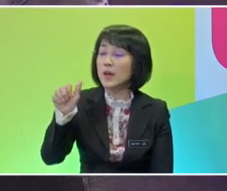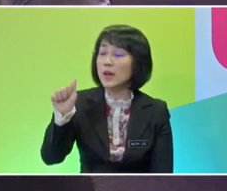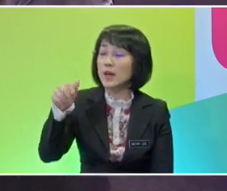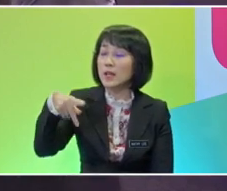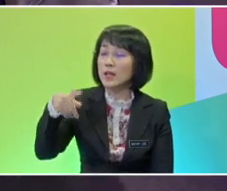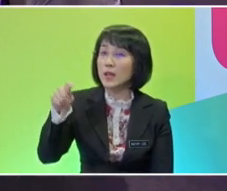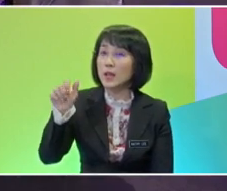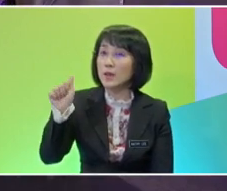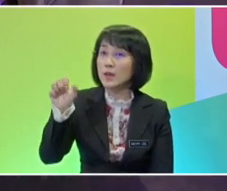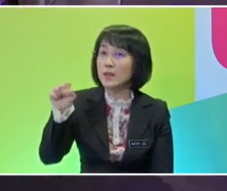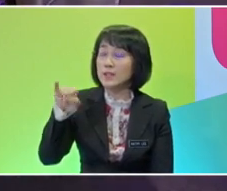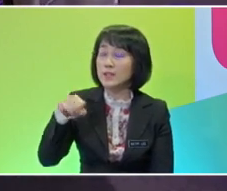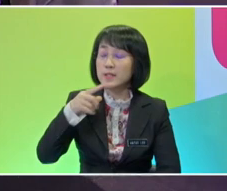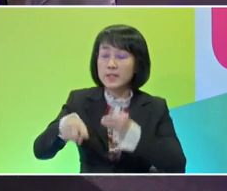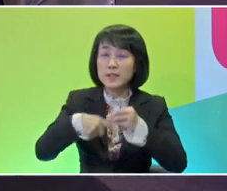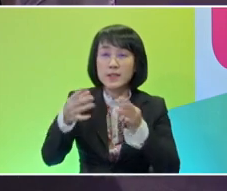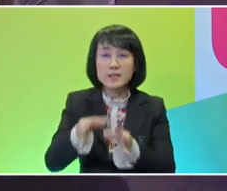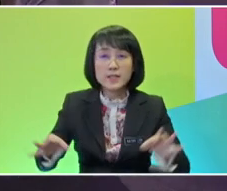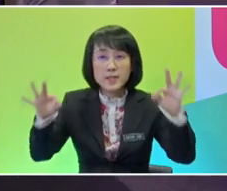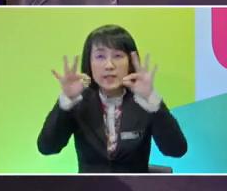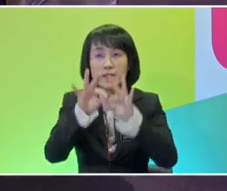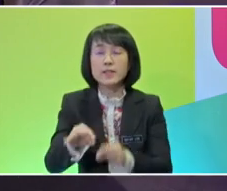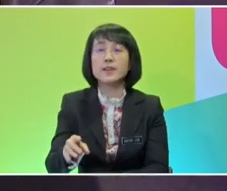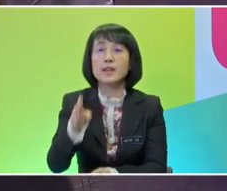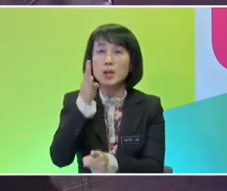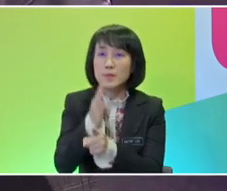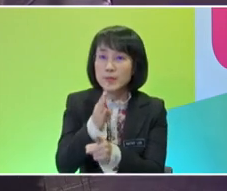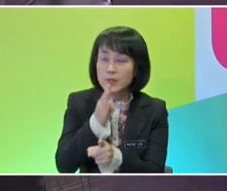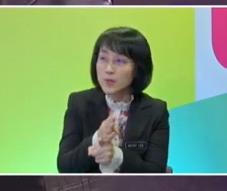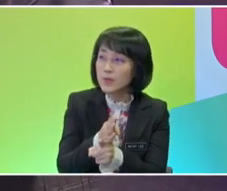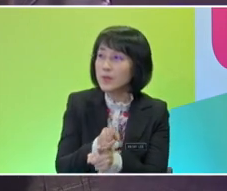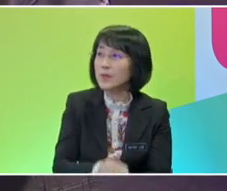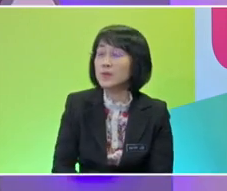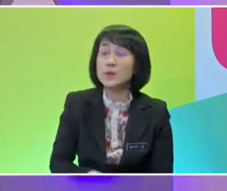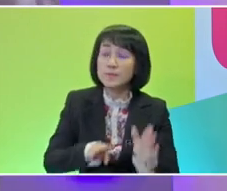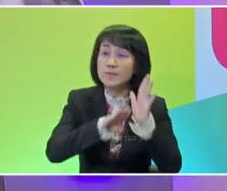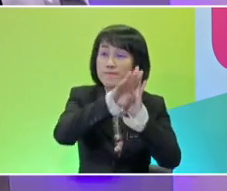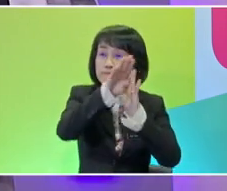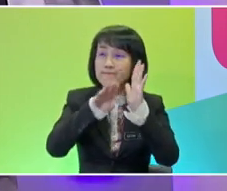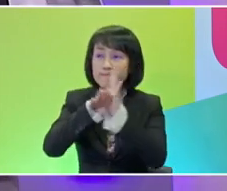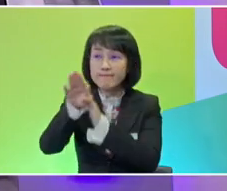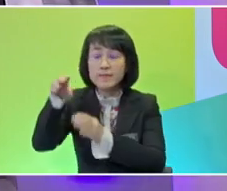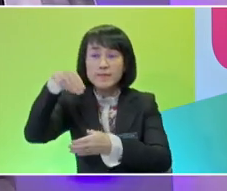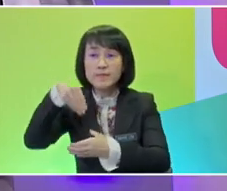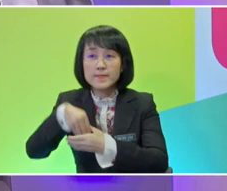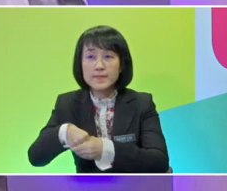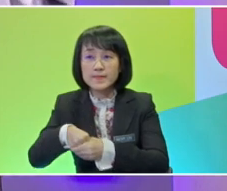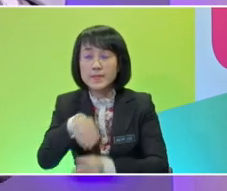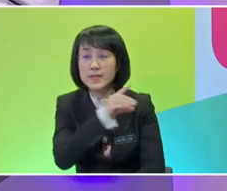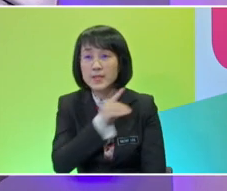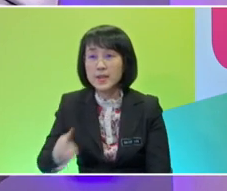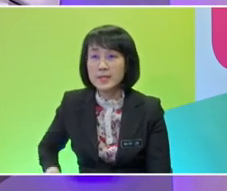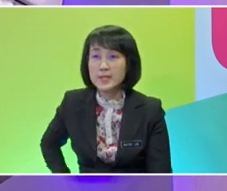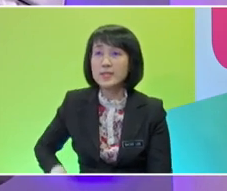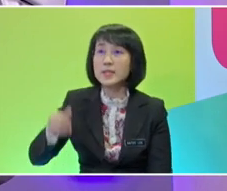ini semua bagaimana mereka menguasai dan perkembangan-perkembangan di dalam dinasti masing-masing